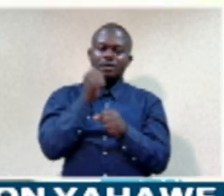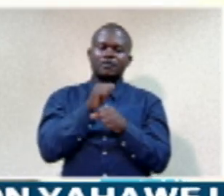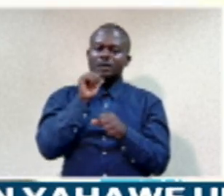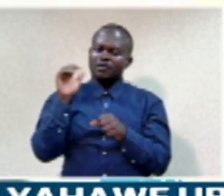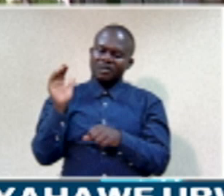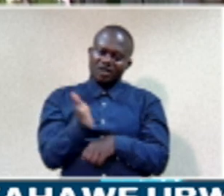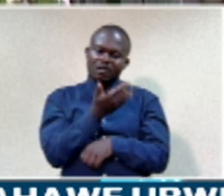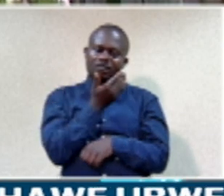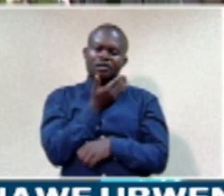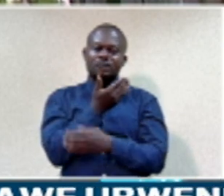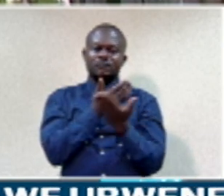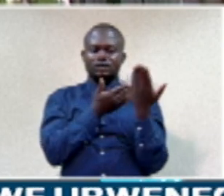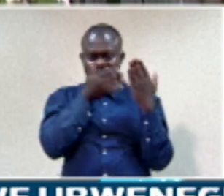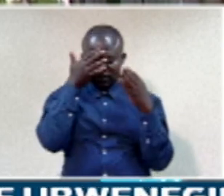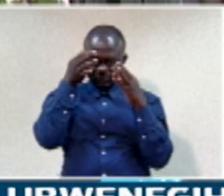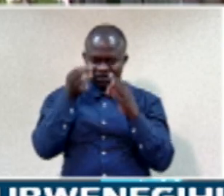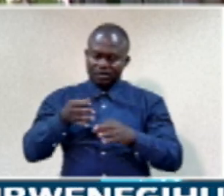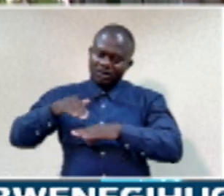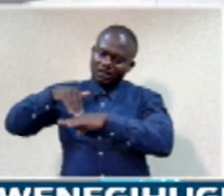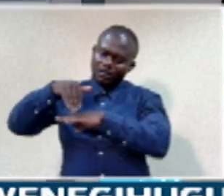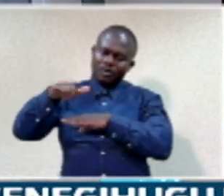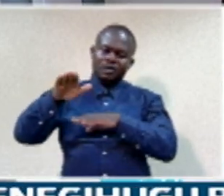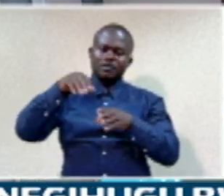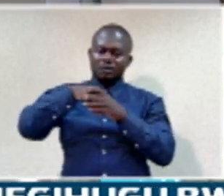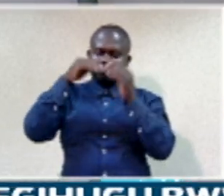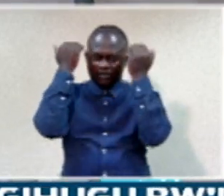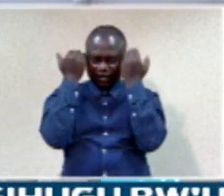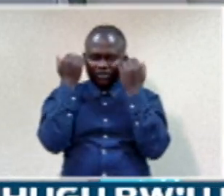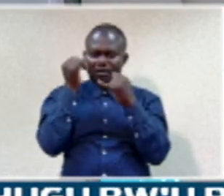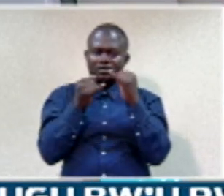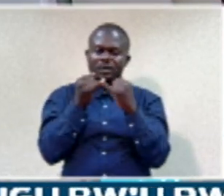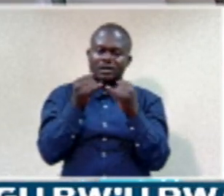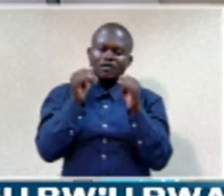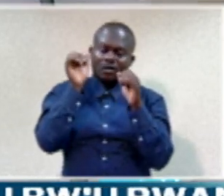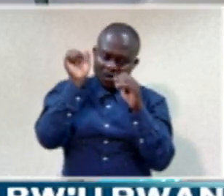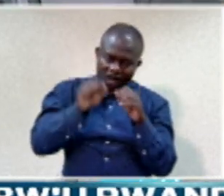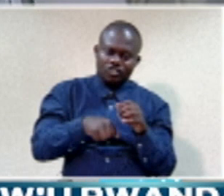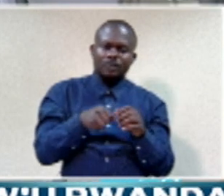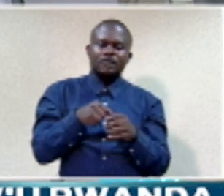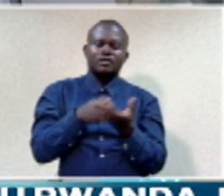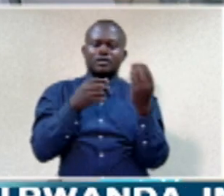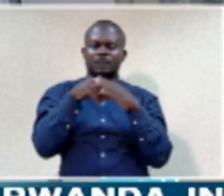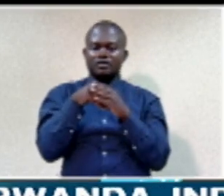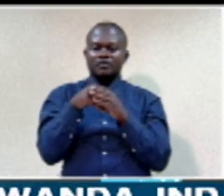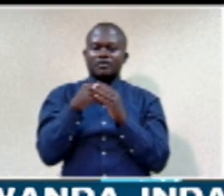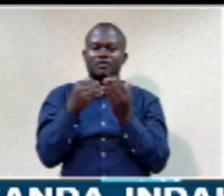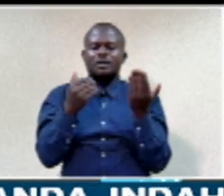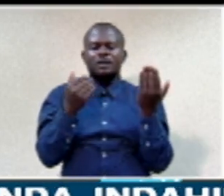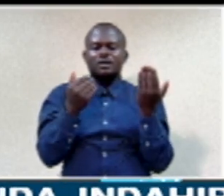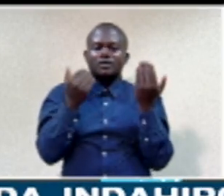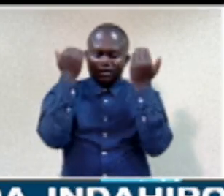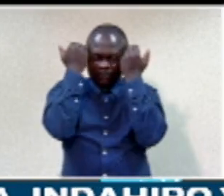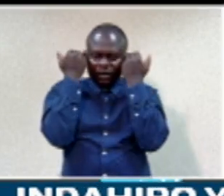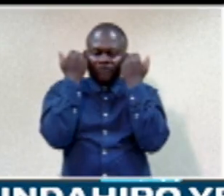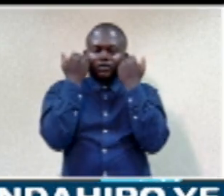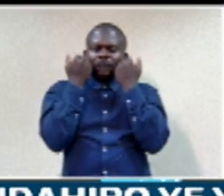bivanaho icyemezo kimwohereza mu rukiko mpuzamahanga. Donc ashobora kuregera urukiko